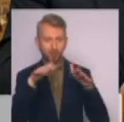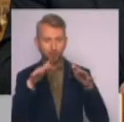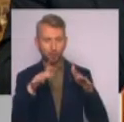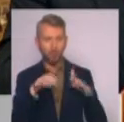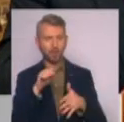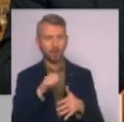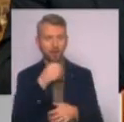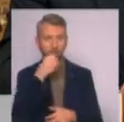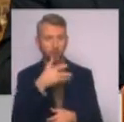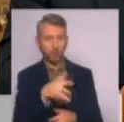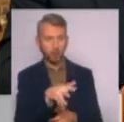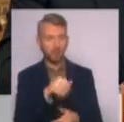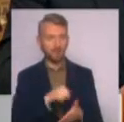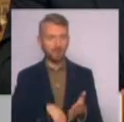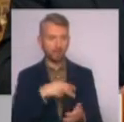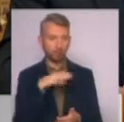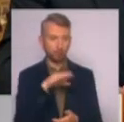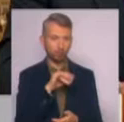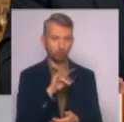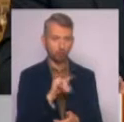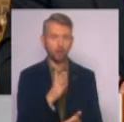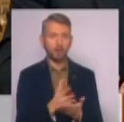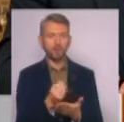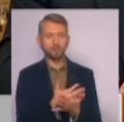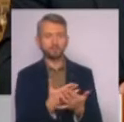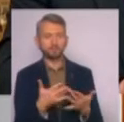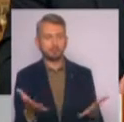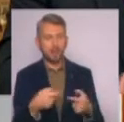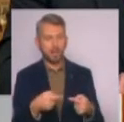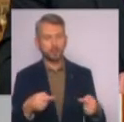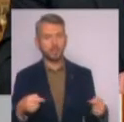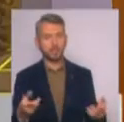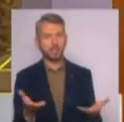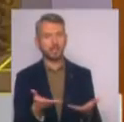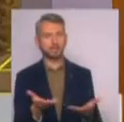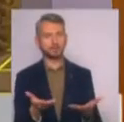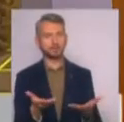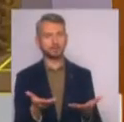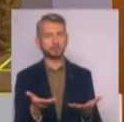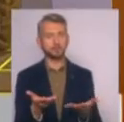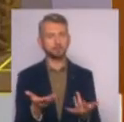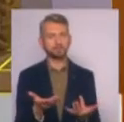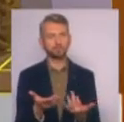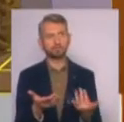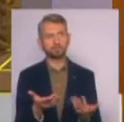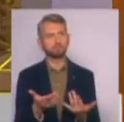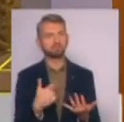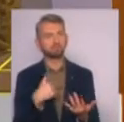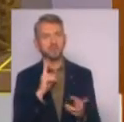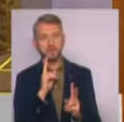від тютюну, несе ще цілий букет речовин, які, ну, я не